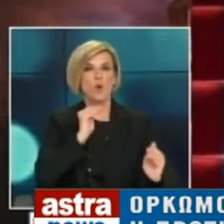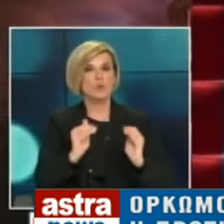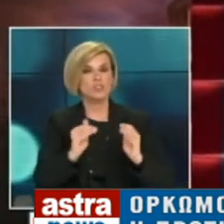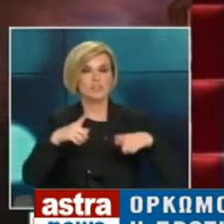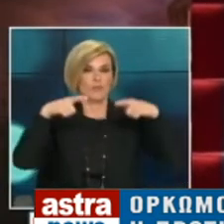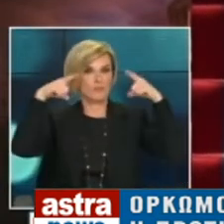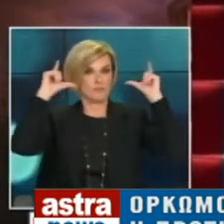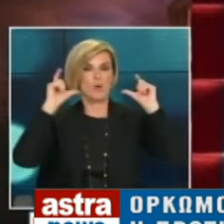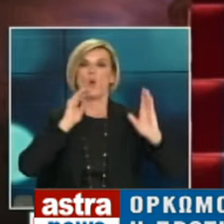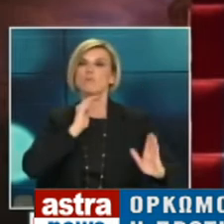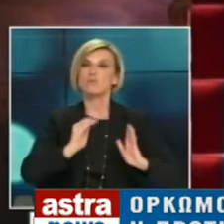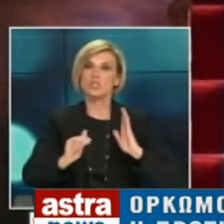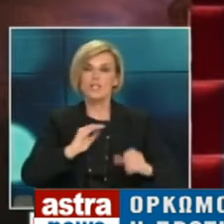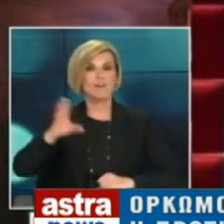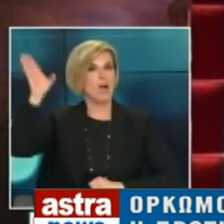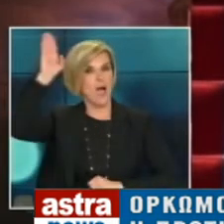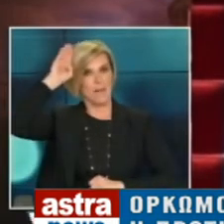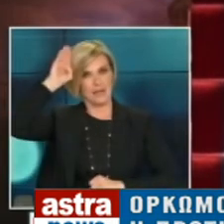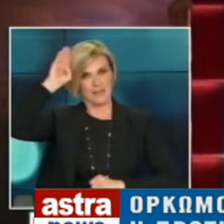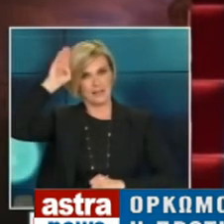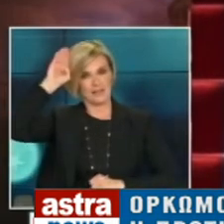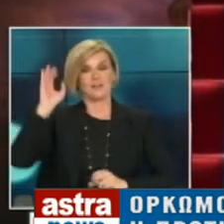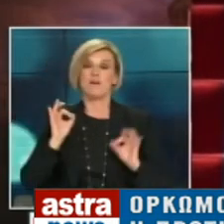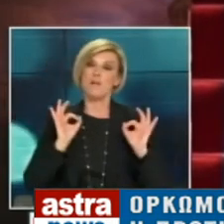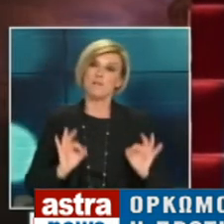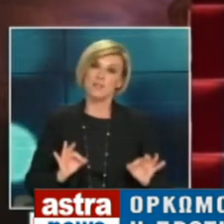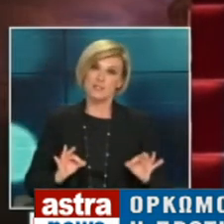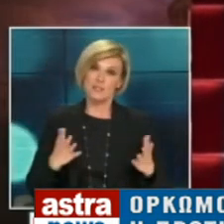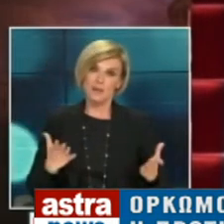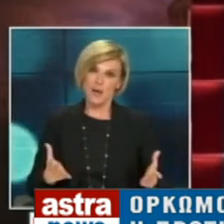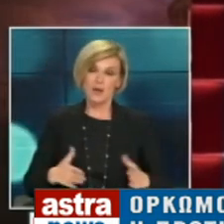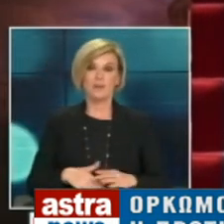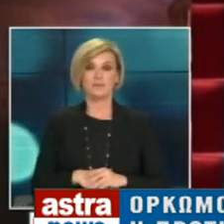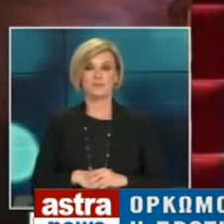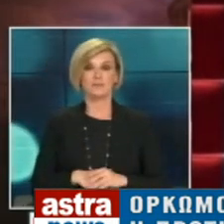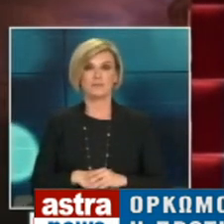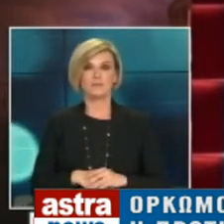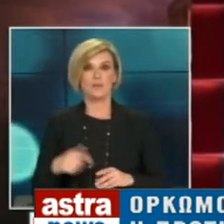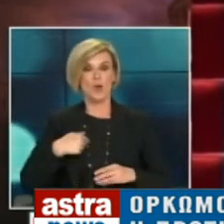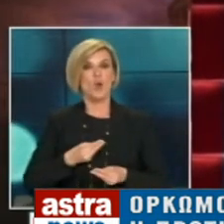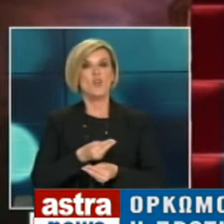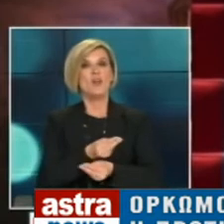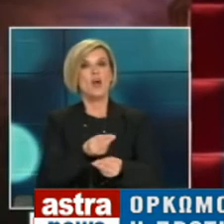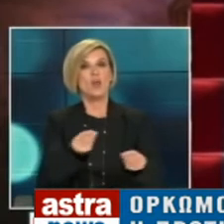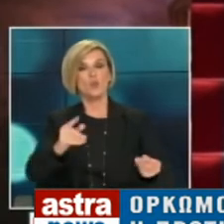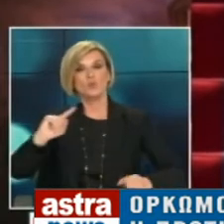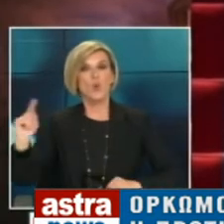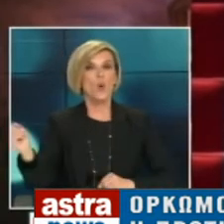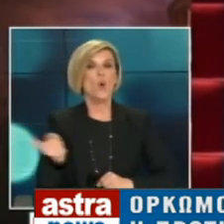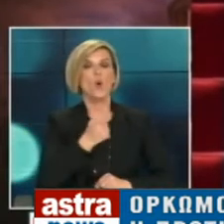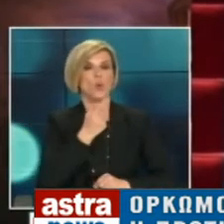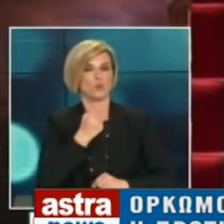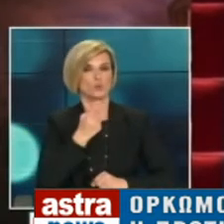δημοκρατία μας. Θα προστατεύω την Αμερική. Και φυσικά θα σας δώσω σε όλους το λόγο